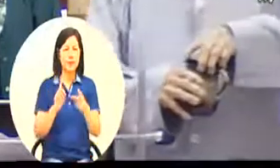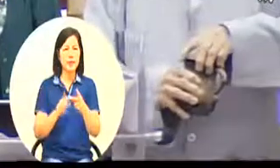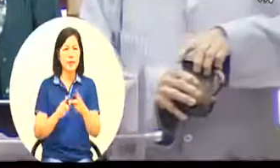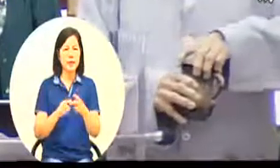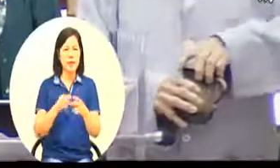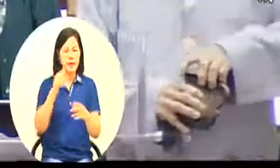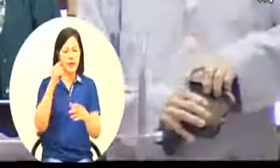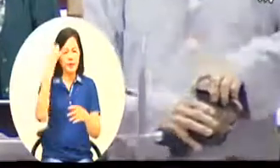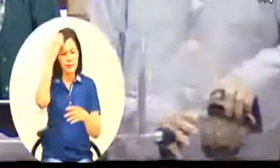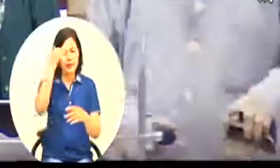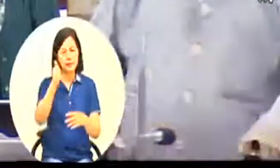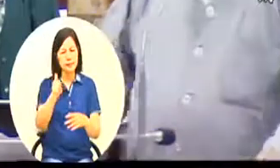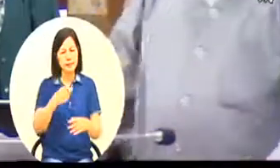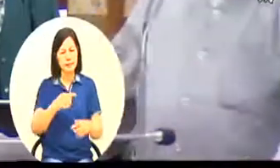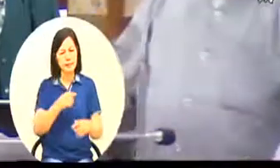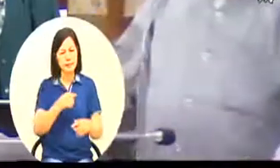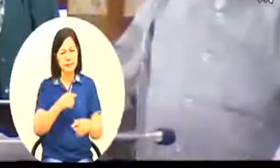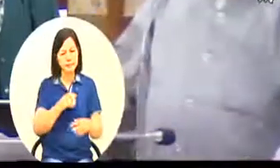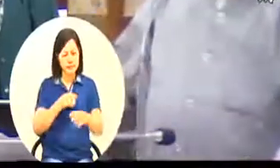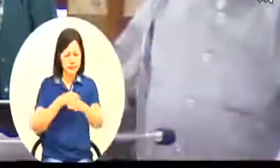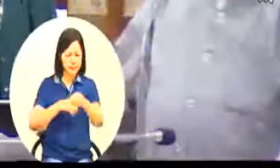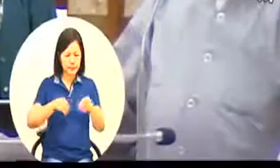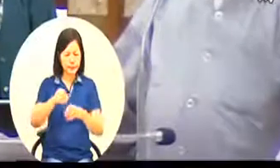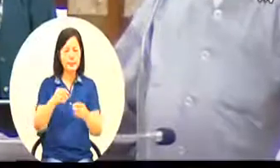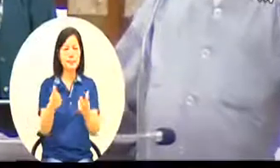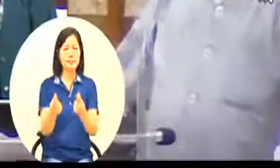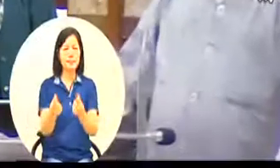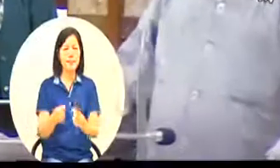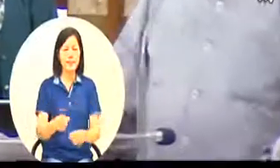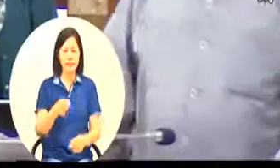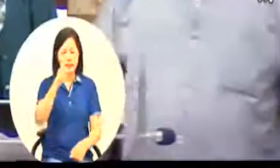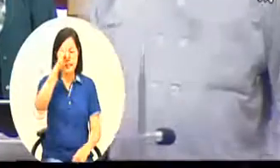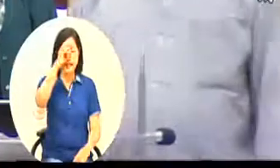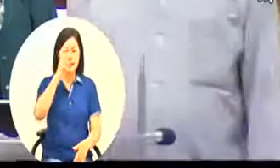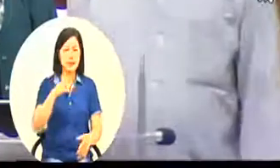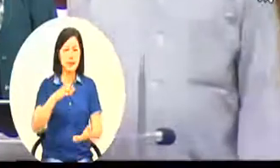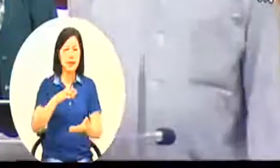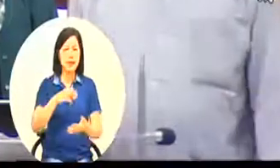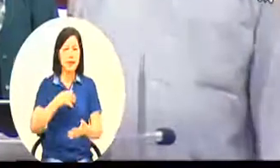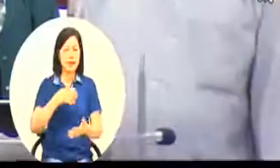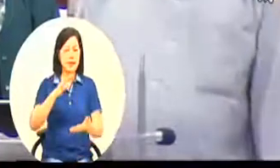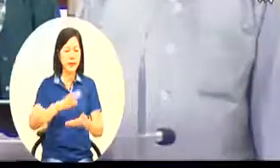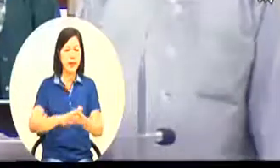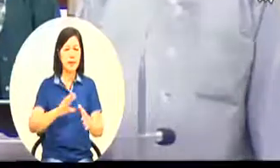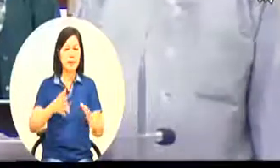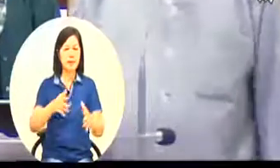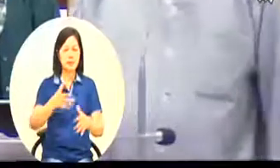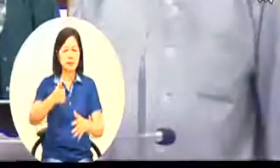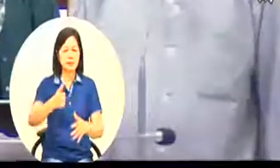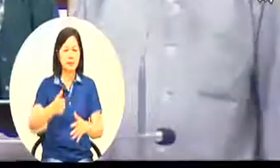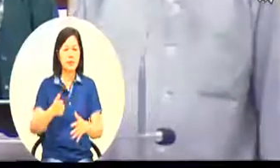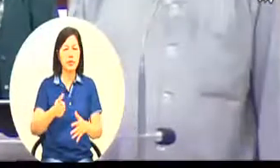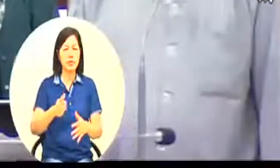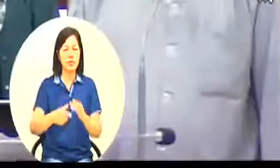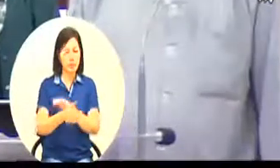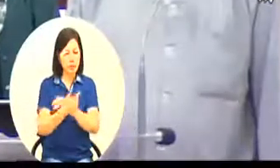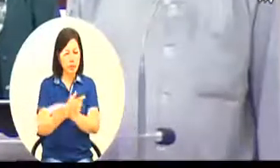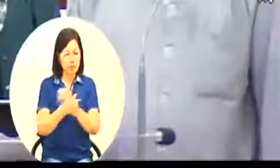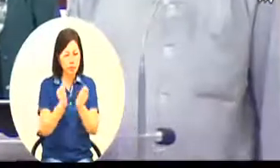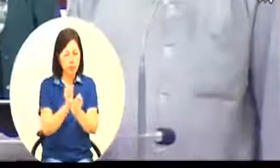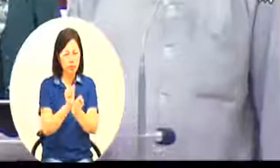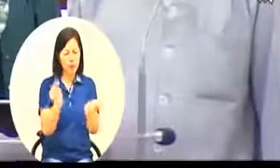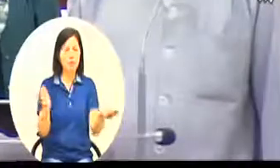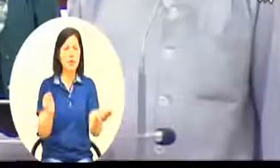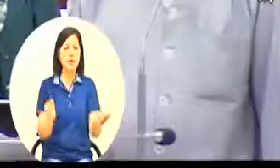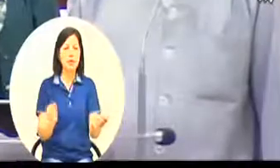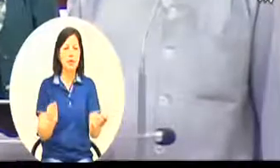情同款吼。我期待阿扁啊总统真紧就会当得赦。我感觉阿扁